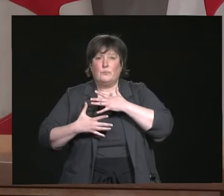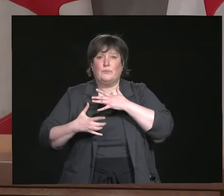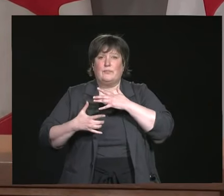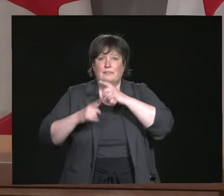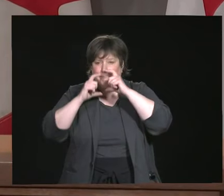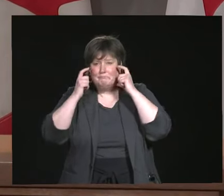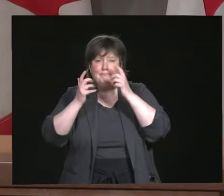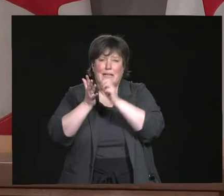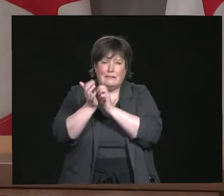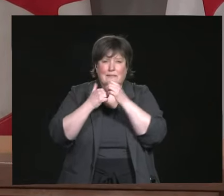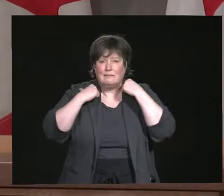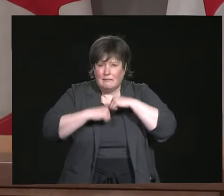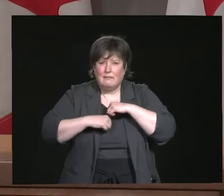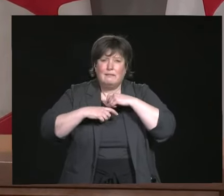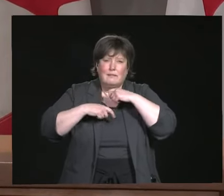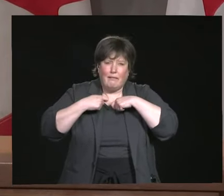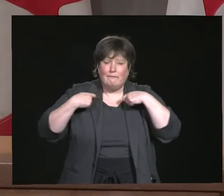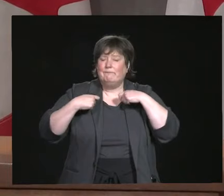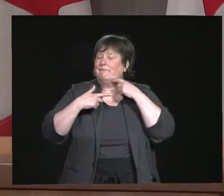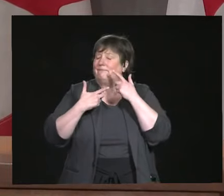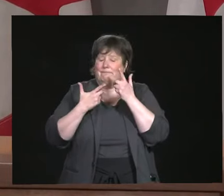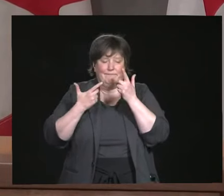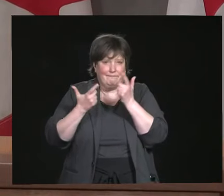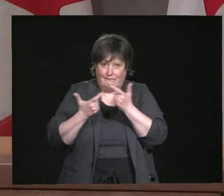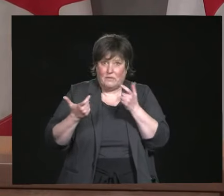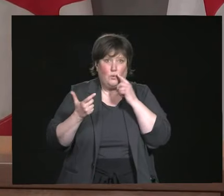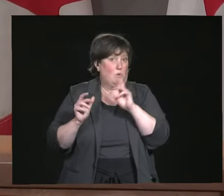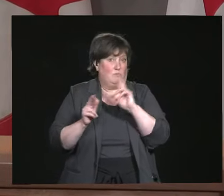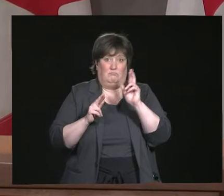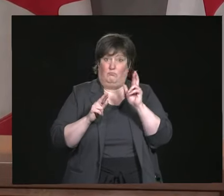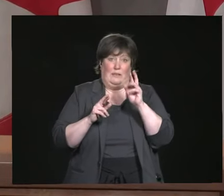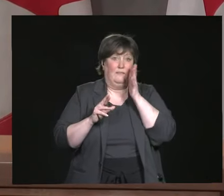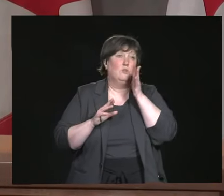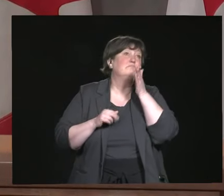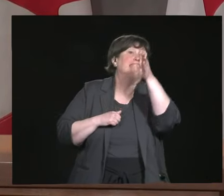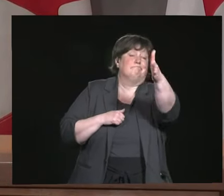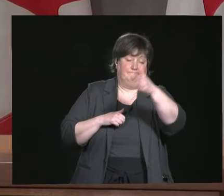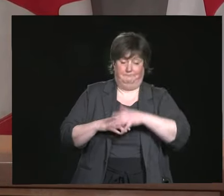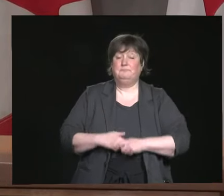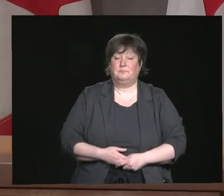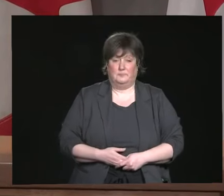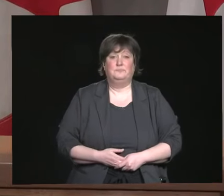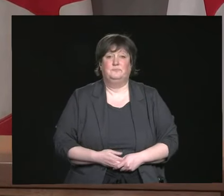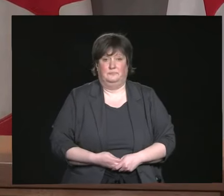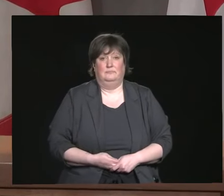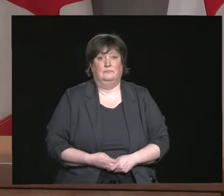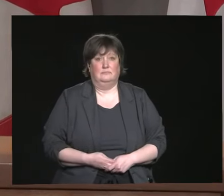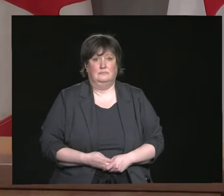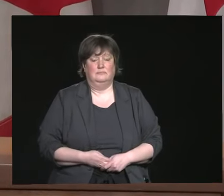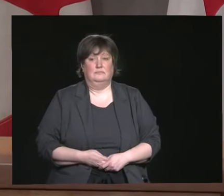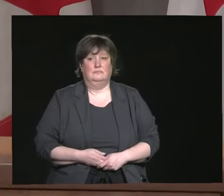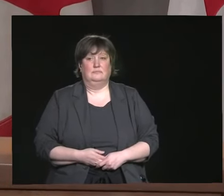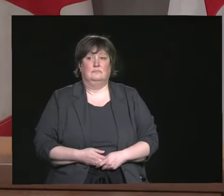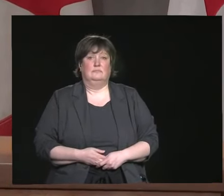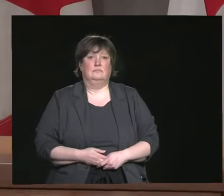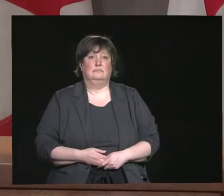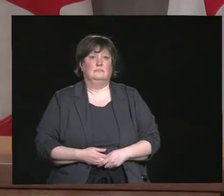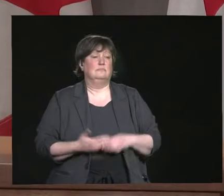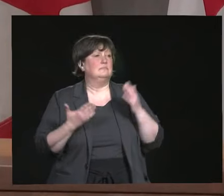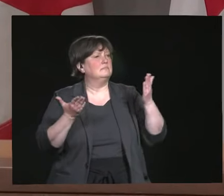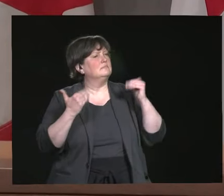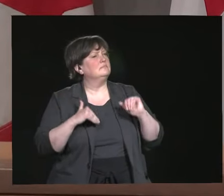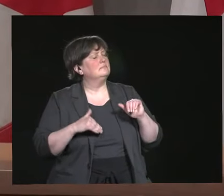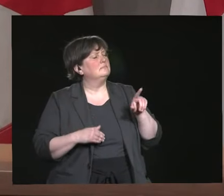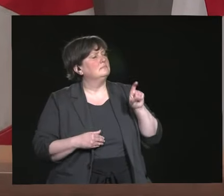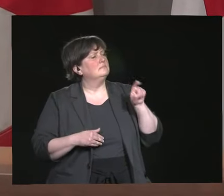Mais est-ce que vous êtes prêts? Est-ce que les gens... Est-ce qu'on peut dire... S'il te plaît. J'ai juste